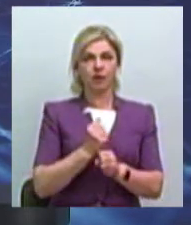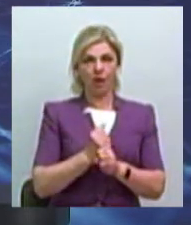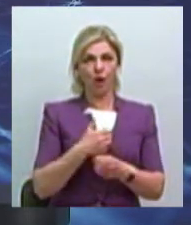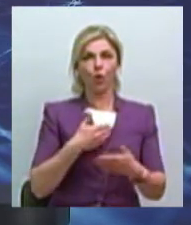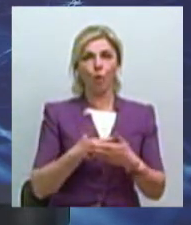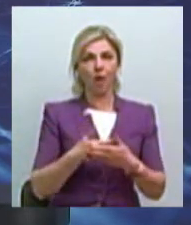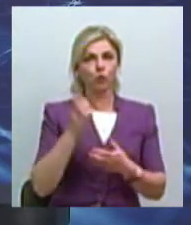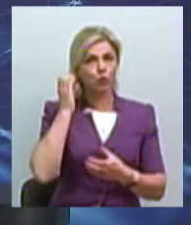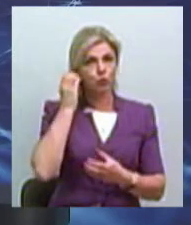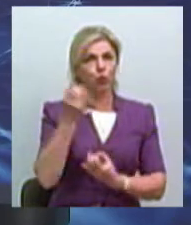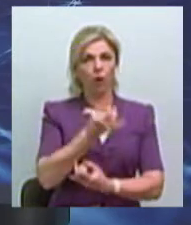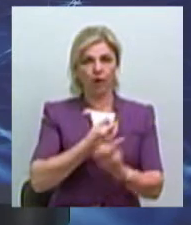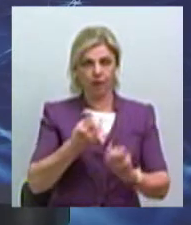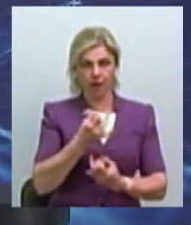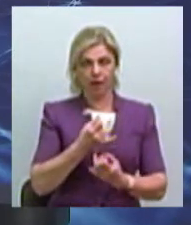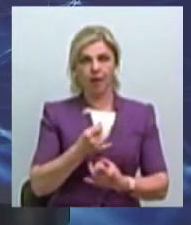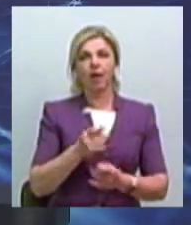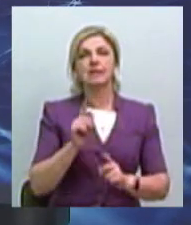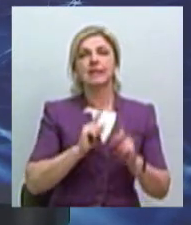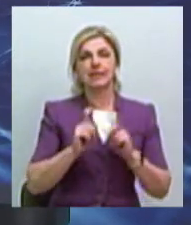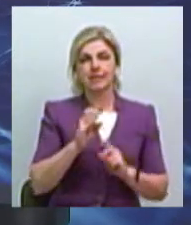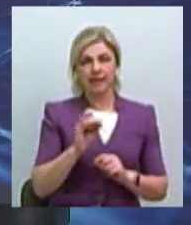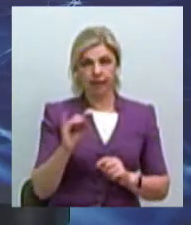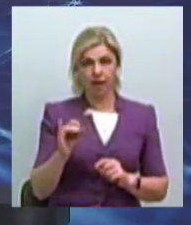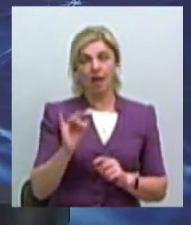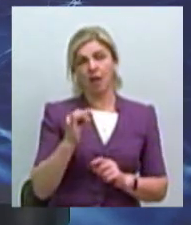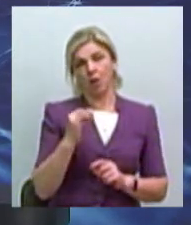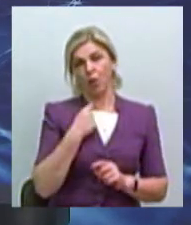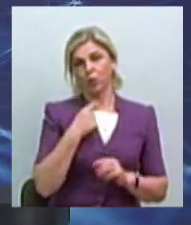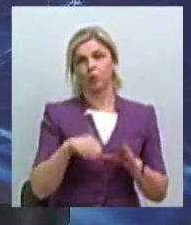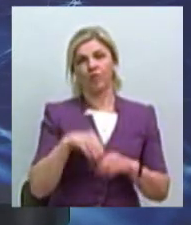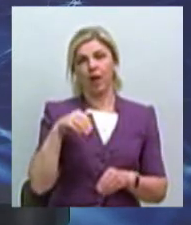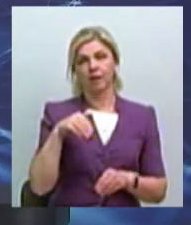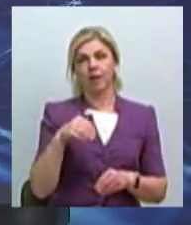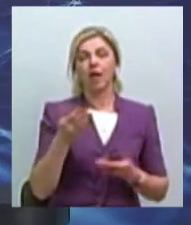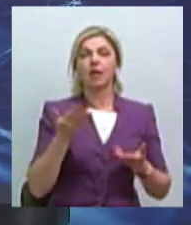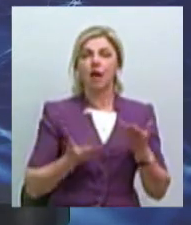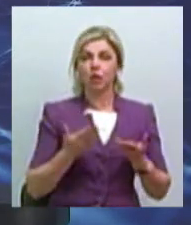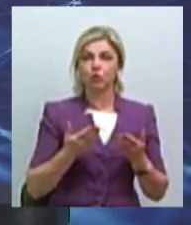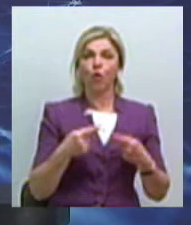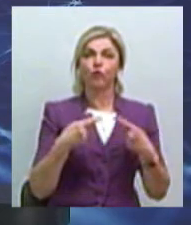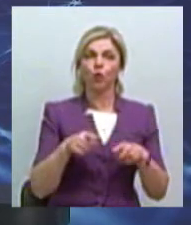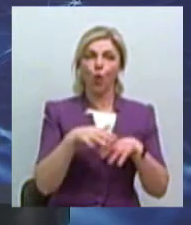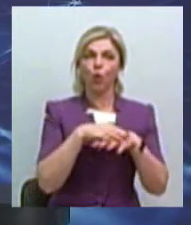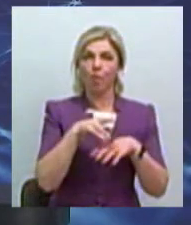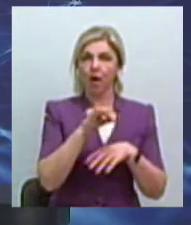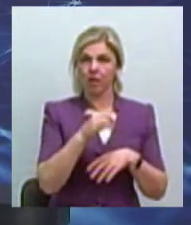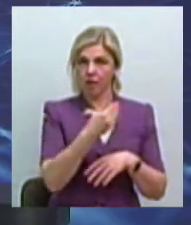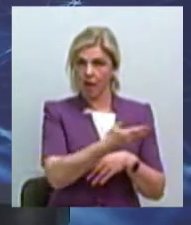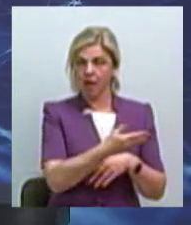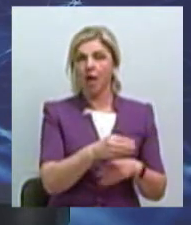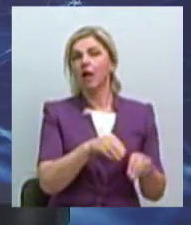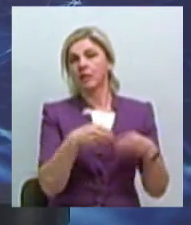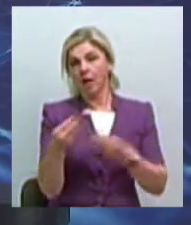слухання, проводиться сесія і голосування. Якщо інша громада дає дозвіл